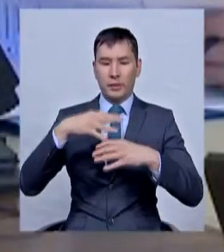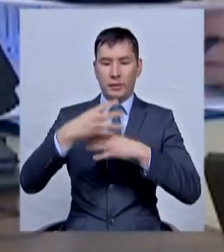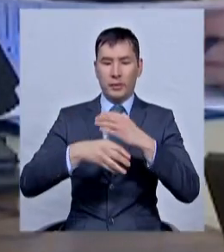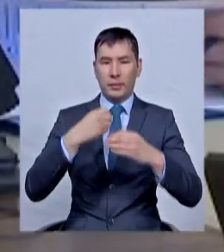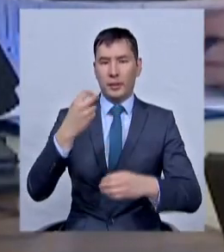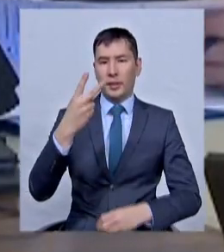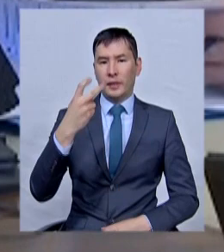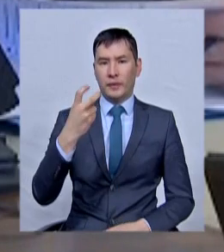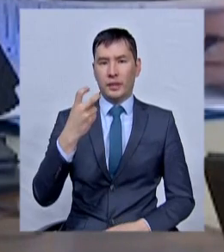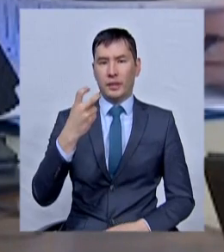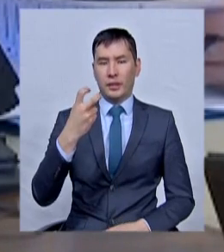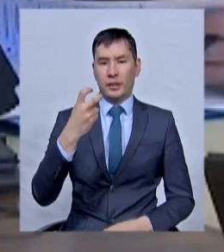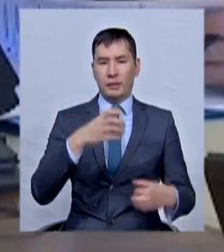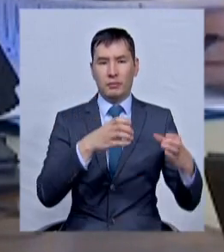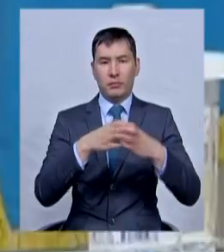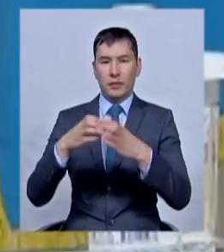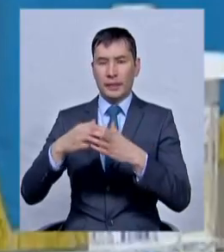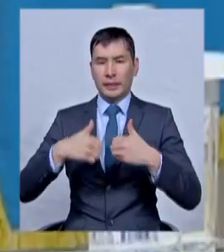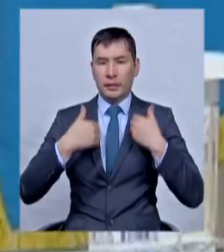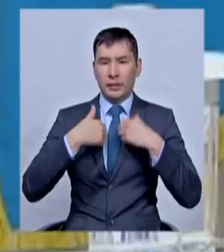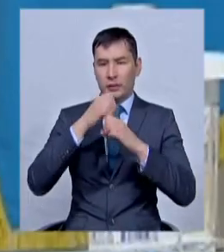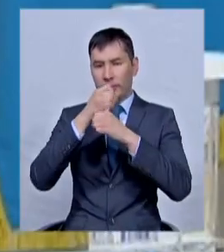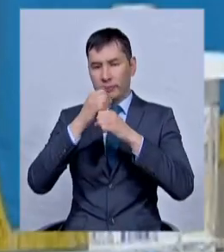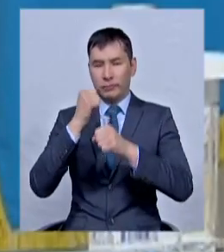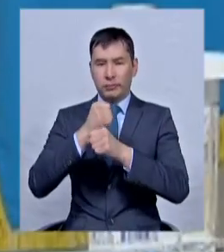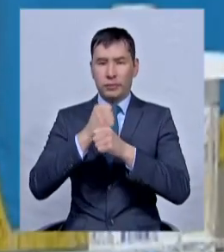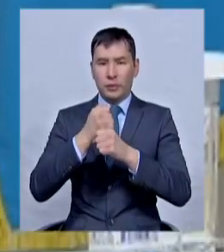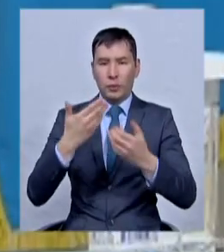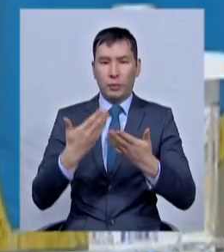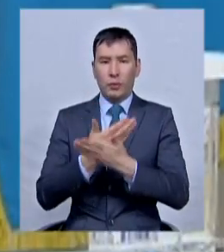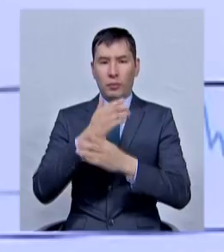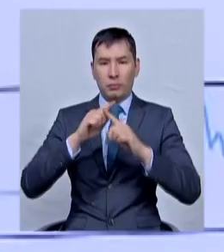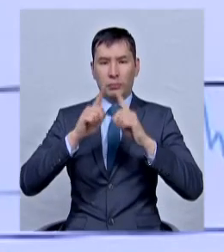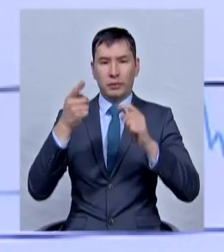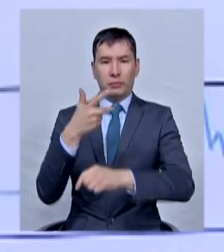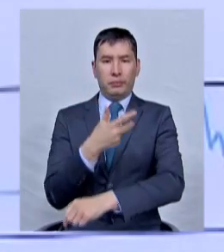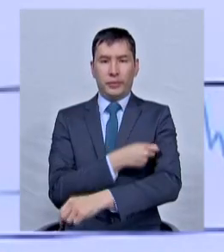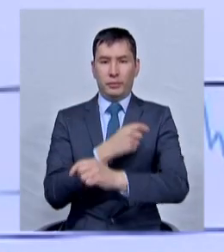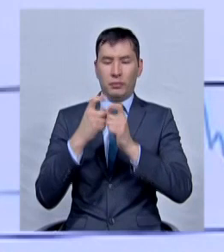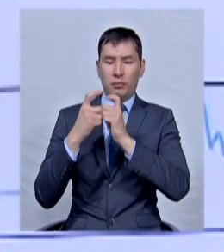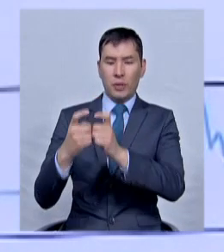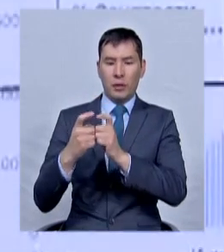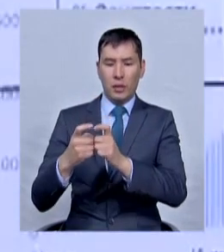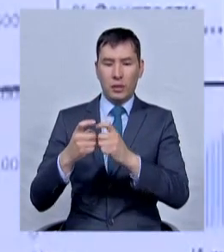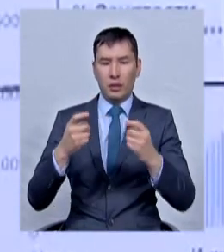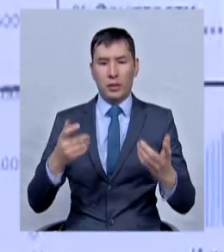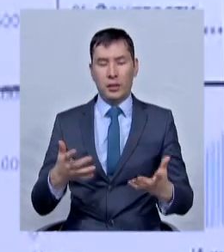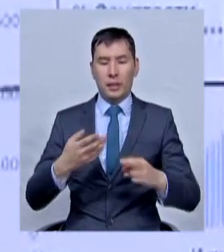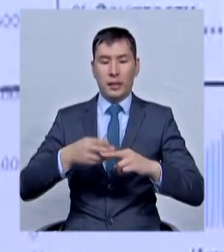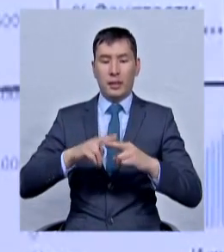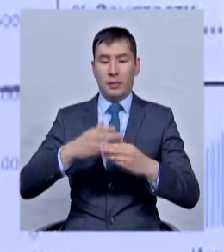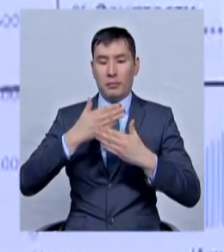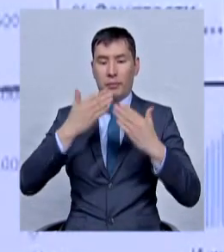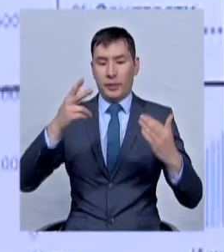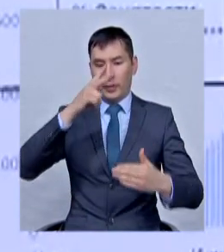жасауға үміткер бар болса, тек 42-сі клиникалық сынақтан өтіп жатыр. Оның 5-і қазақстандық кандидат. Қазақстанда эпидемиологиялық ахуал соңғы 2